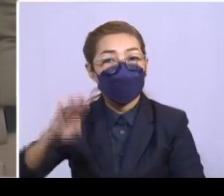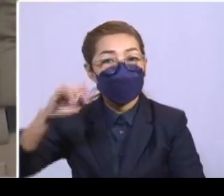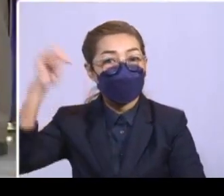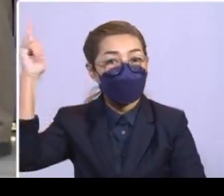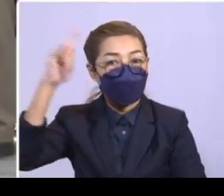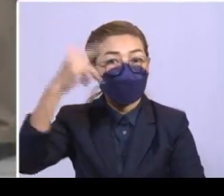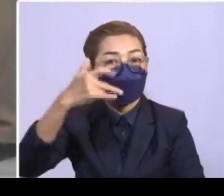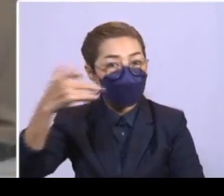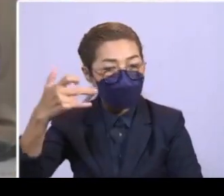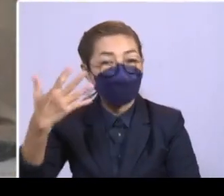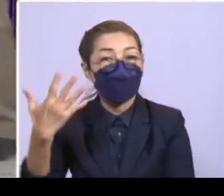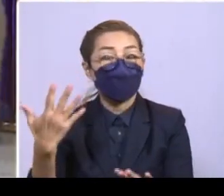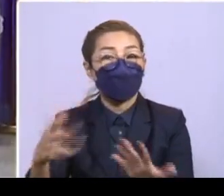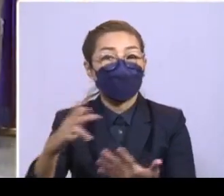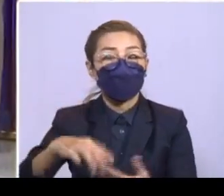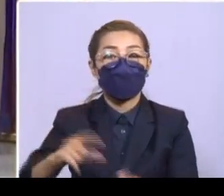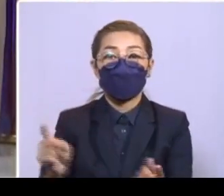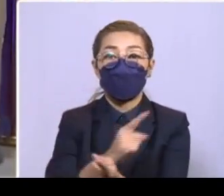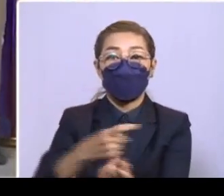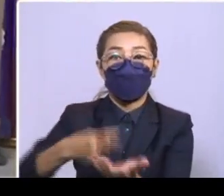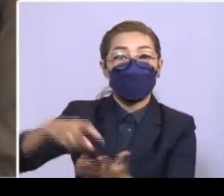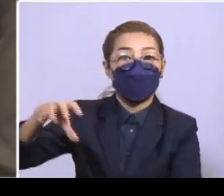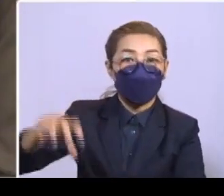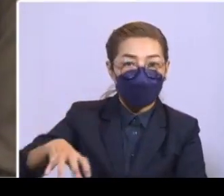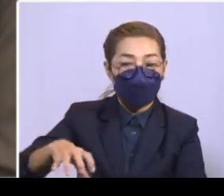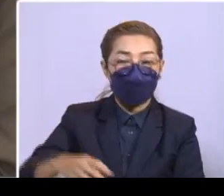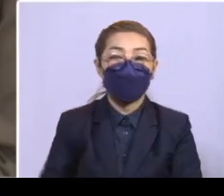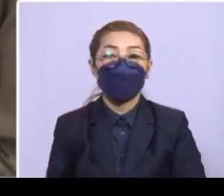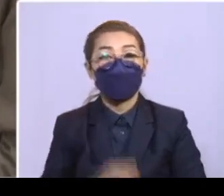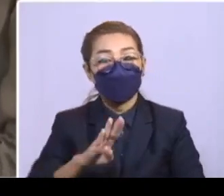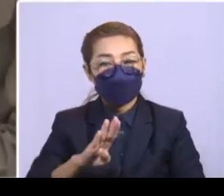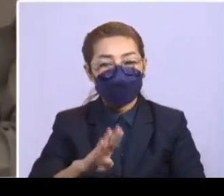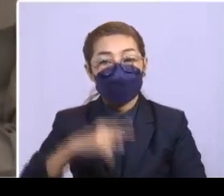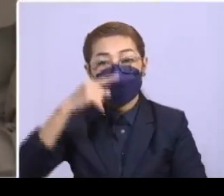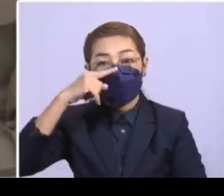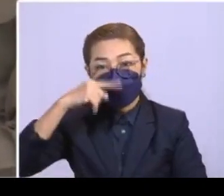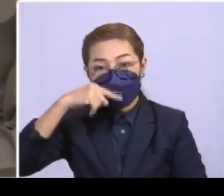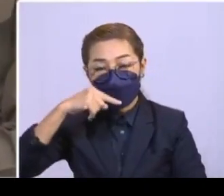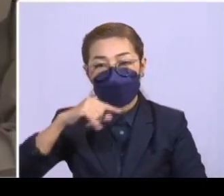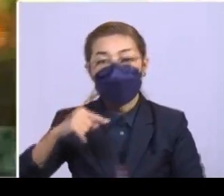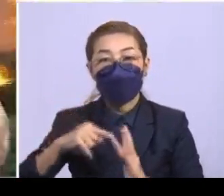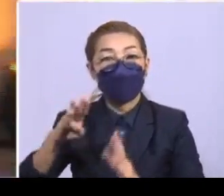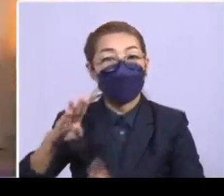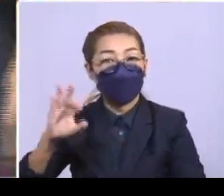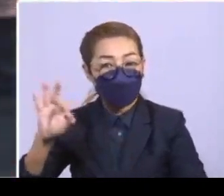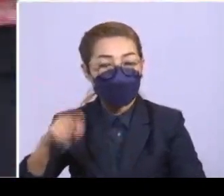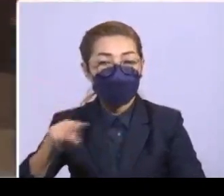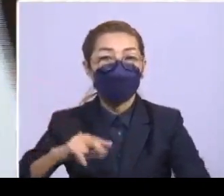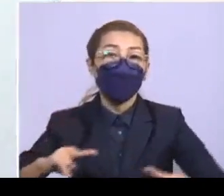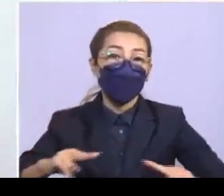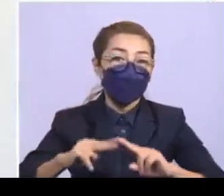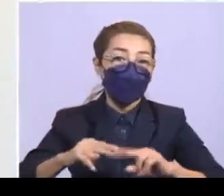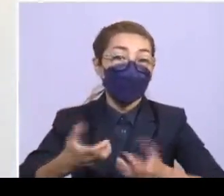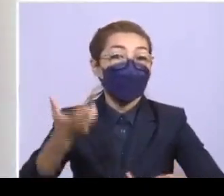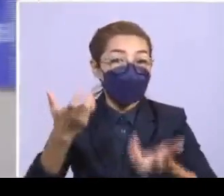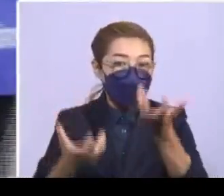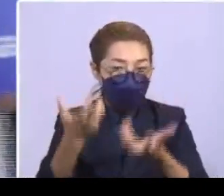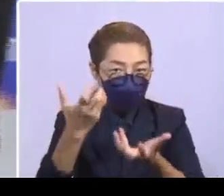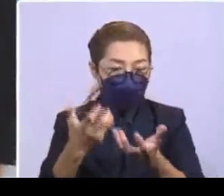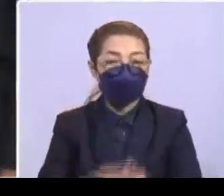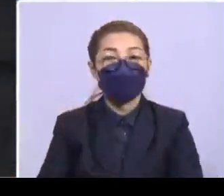มหาชนสำนักงานประกันสังคมบริษัทไทยเบฟเวอเรจกระทรวงยุติธรรมสำนักงานอัยการสูงสุด